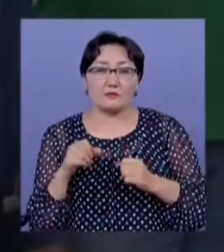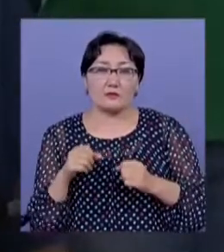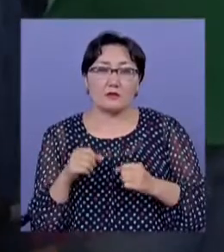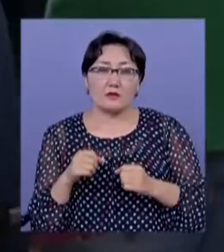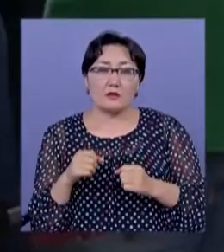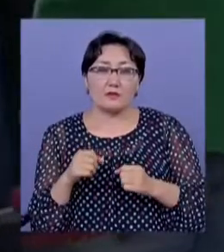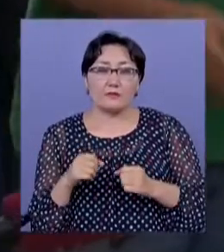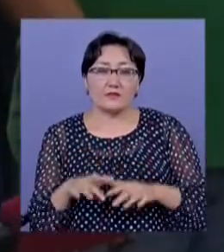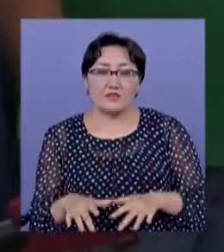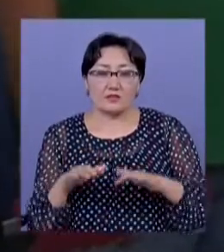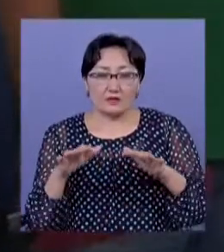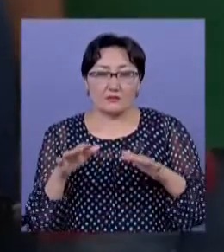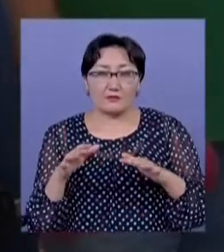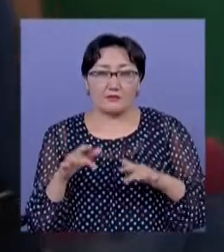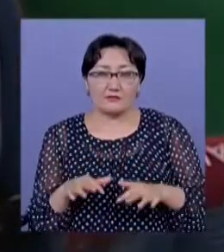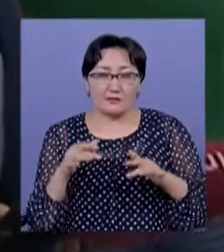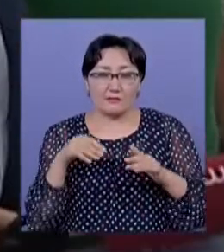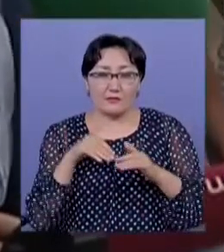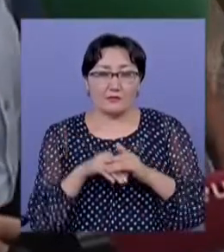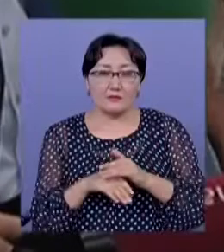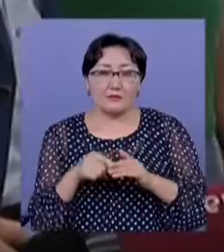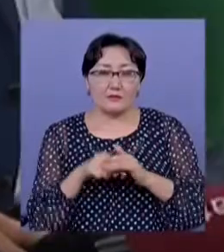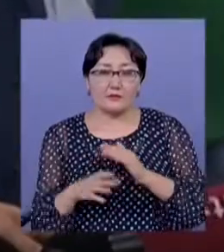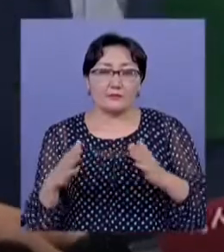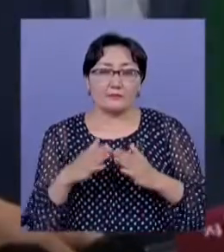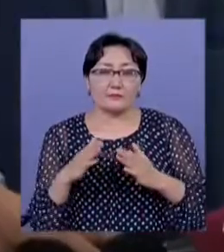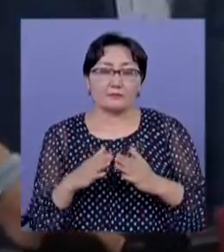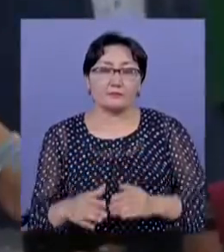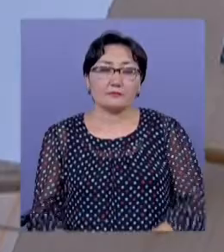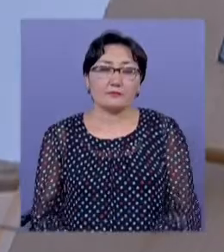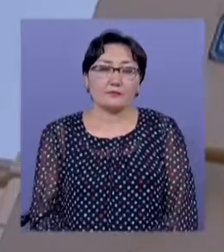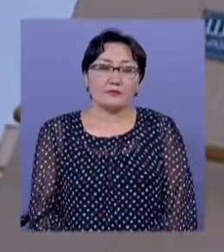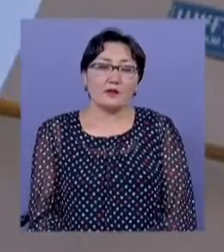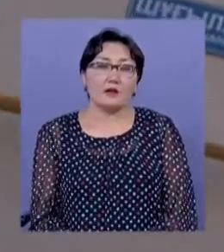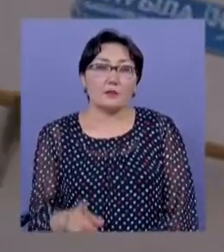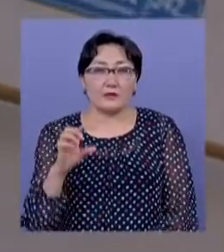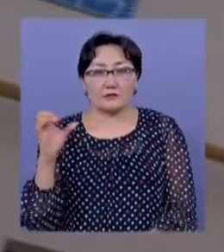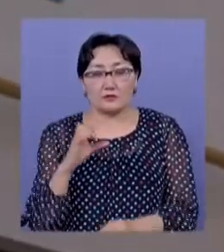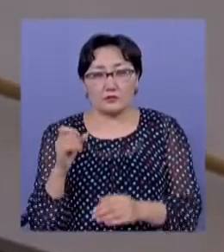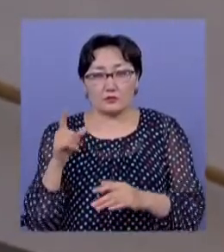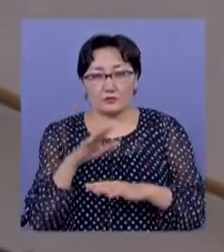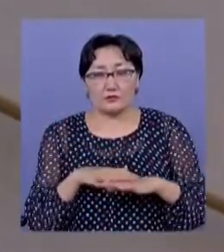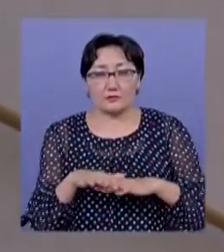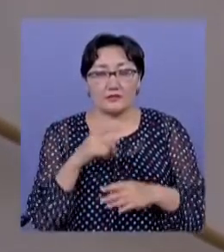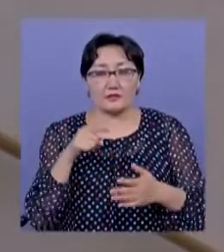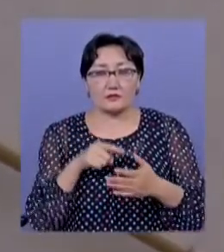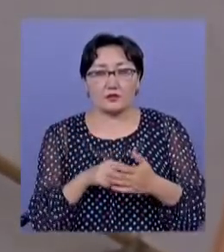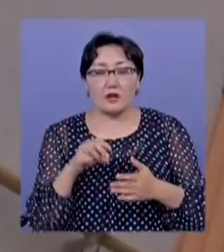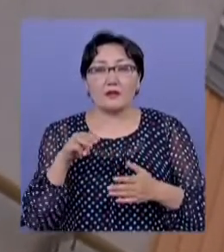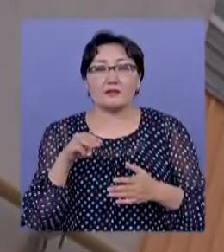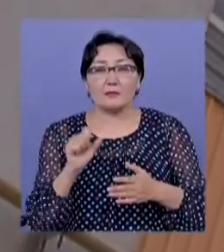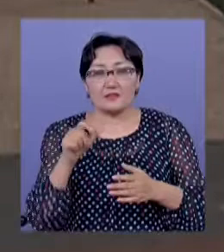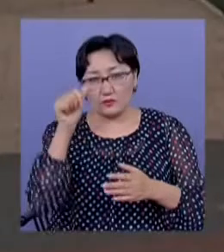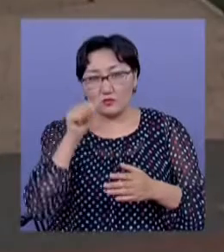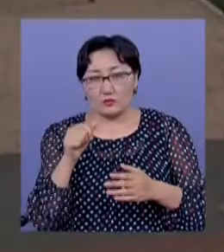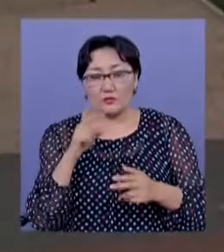Чаңды бәрі үйге кіреді ана. Проложи. Есть. Проложи. Не проблема. Бақытжан Сағынтаев тұрғындардың мәселелерін тамыздың соңына дейін